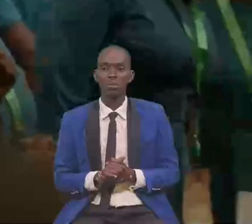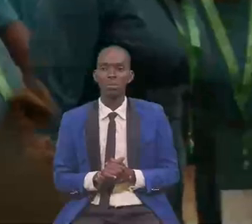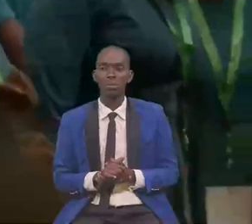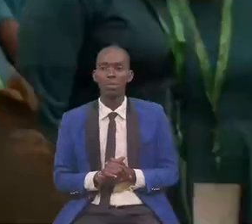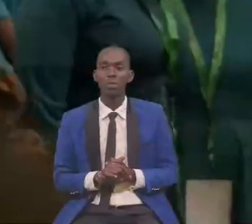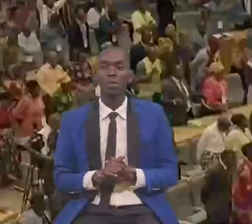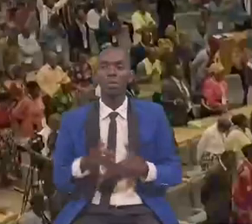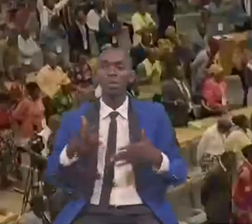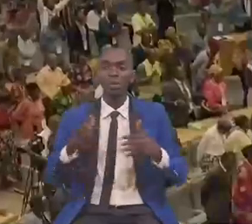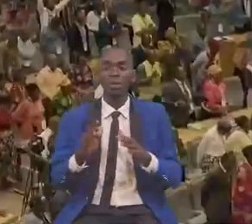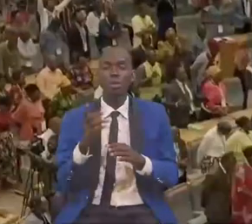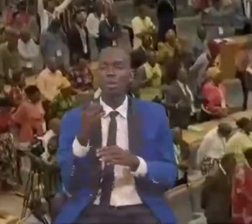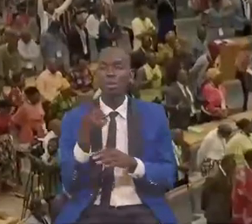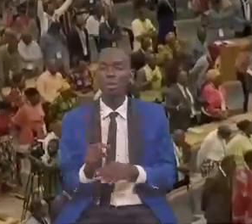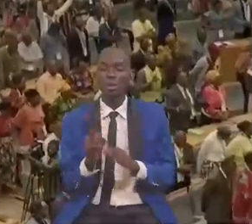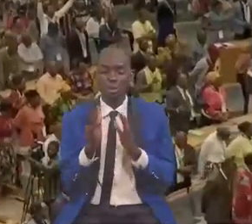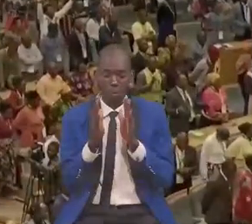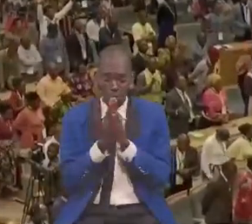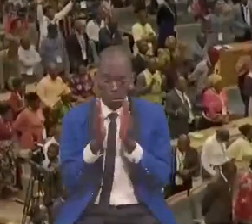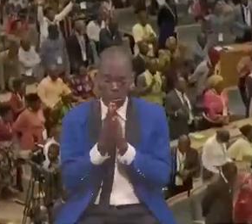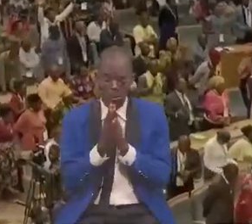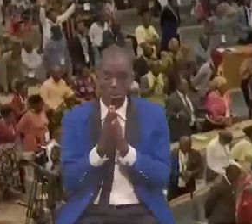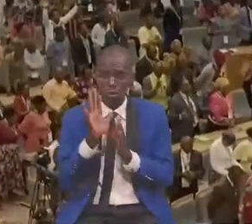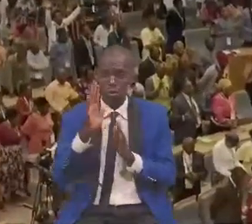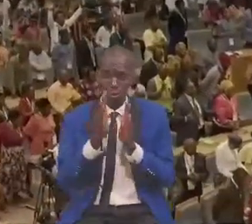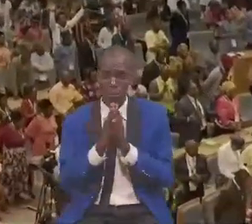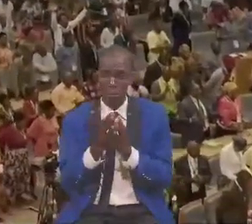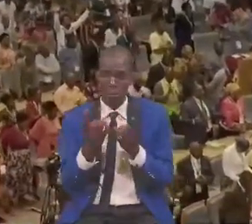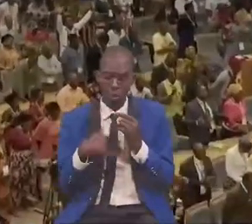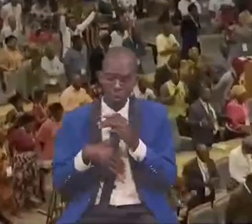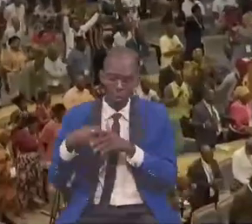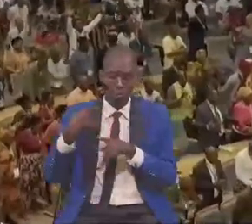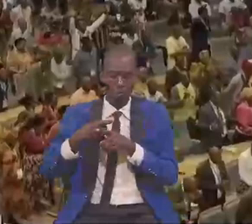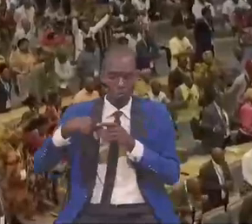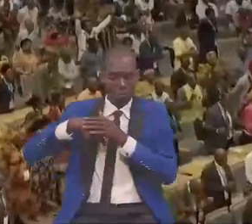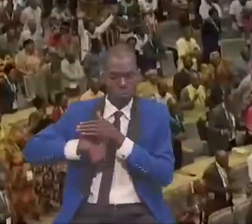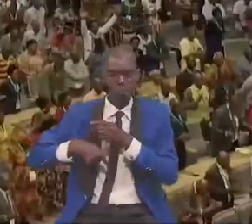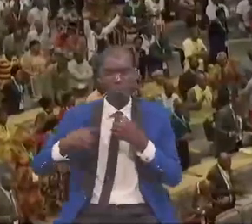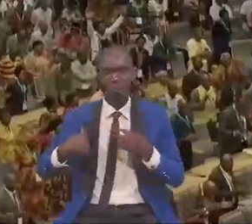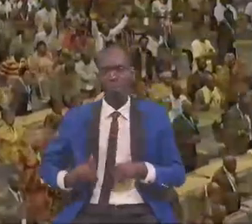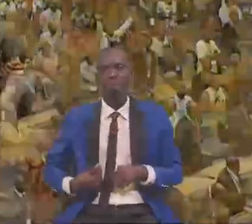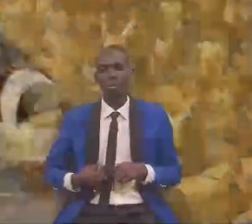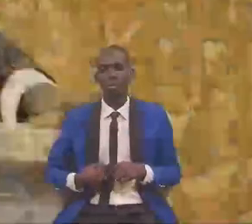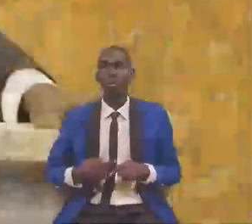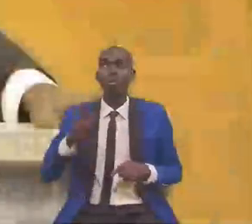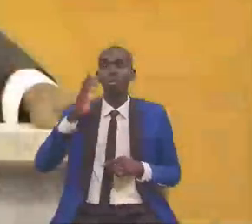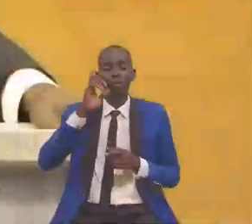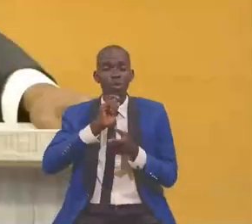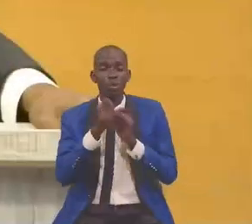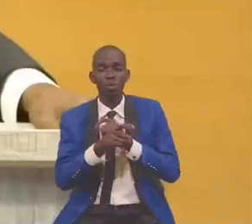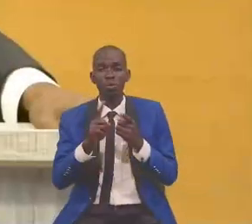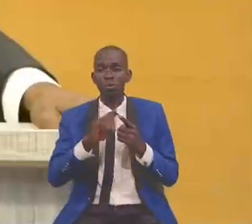Que la prière vienne du plus profond de ton cœur. Et il fera de toi un autre homme, une autre femme.